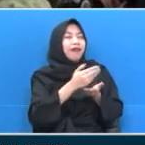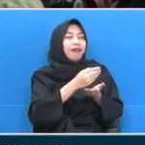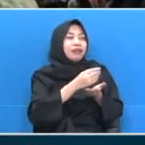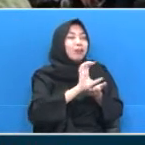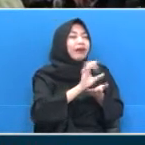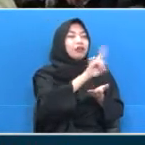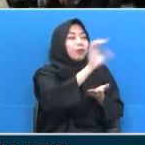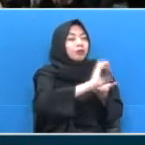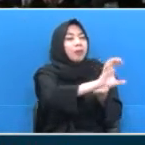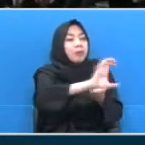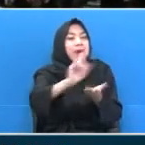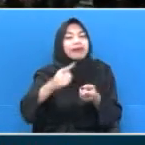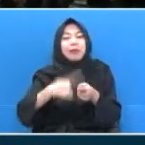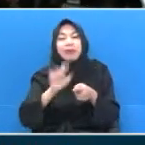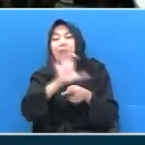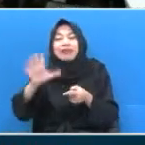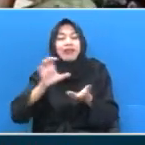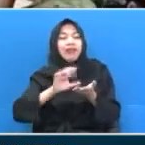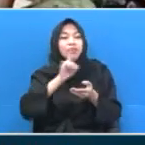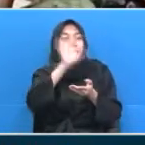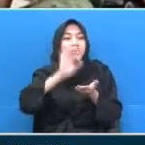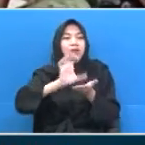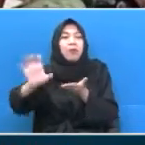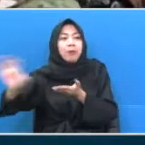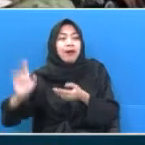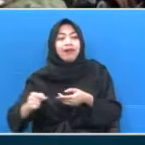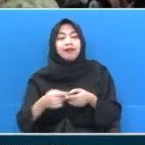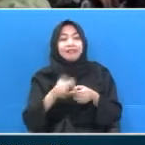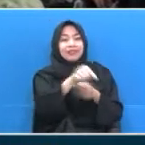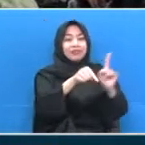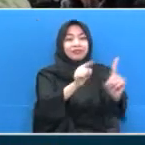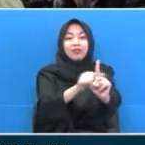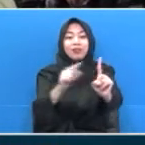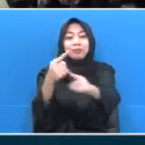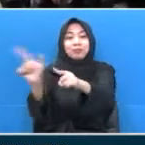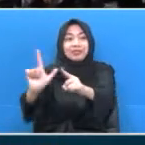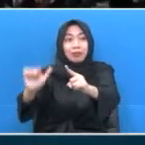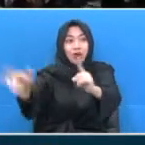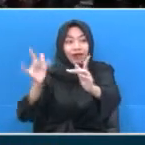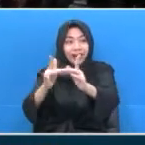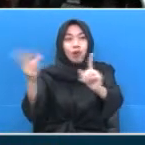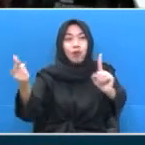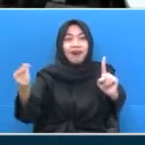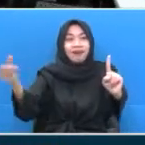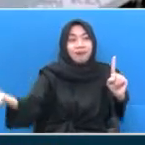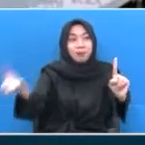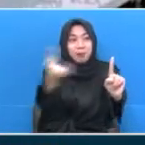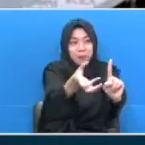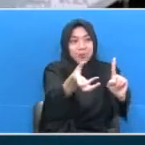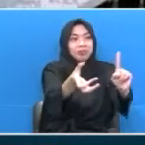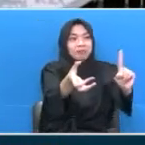apa Dana yang diterima dari pinjaman online itu Semuanya masuk ke yang bersangkutan dengan catatan yang bersangkutan yang akan membayar